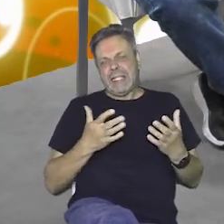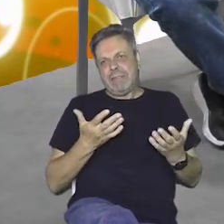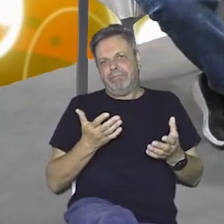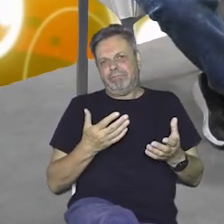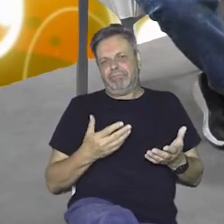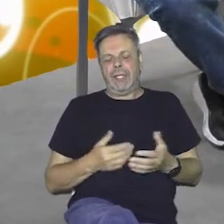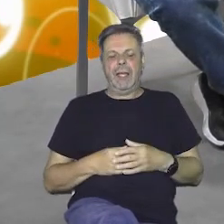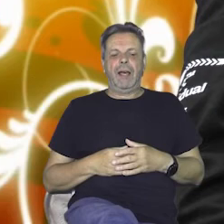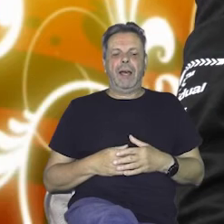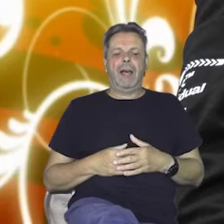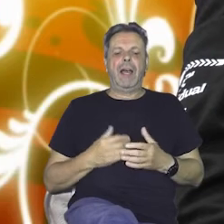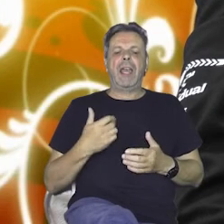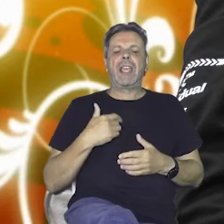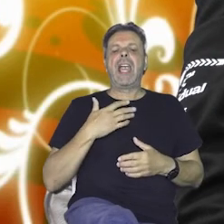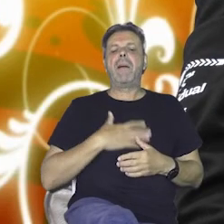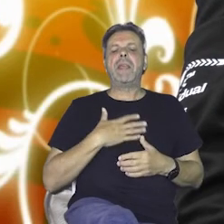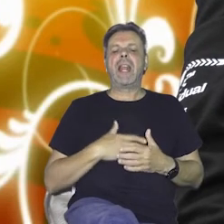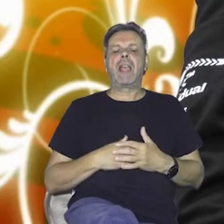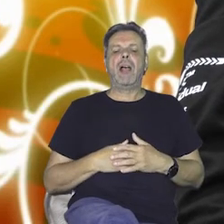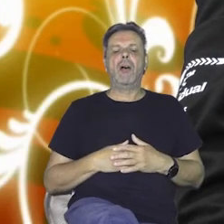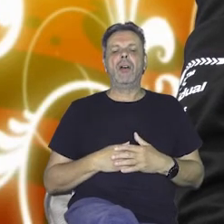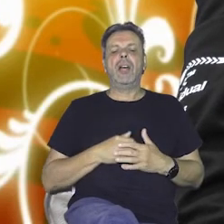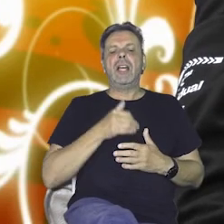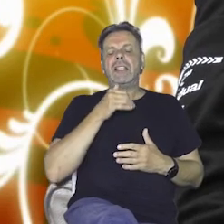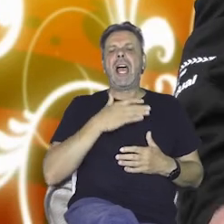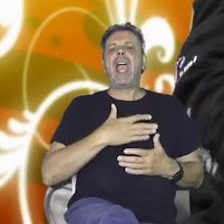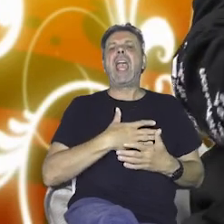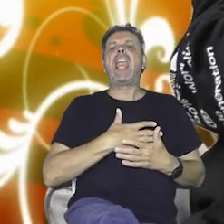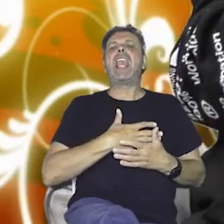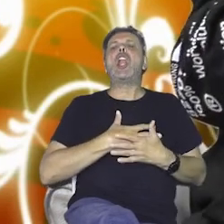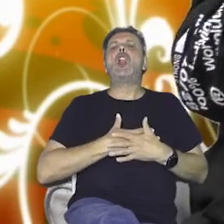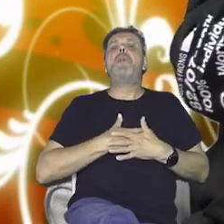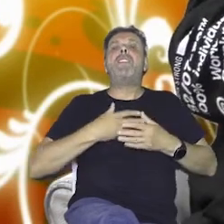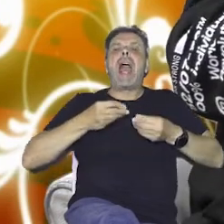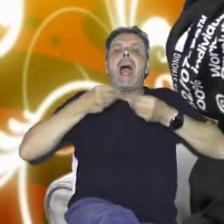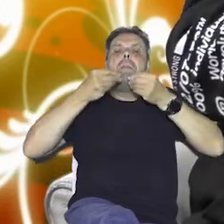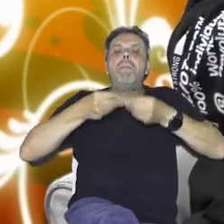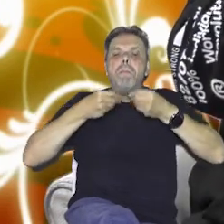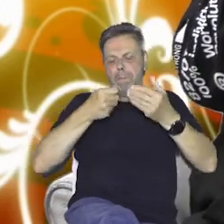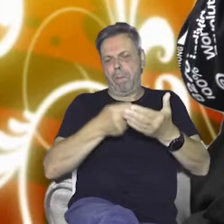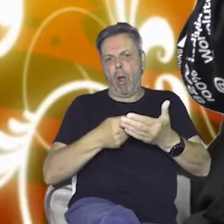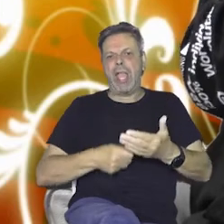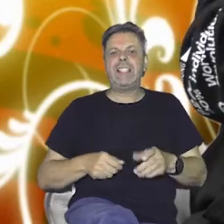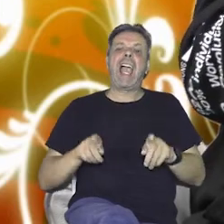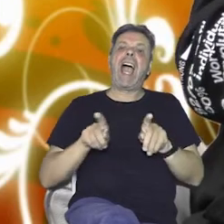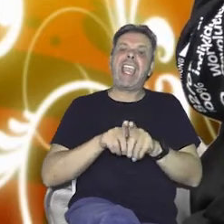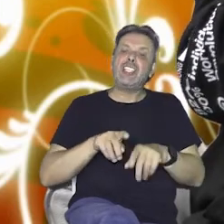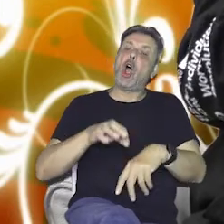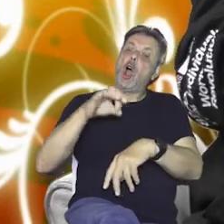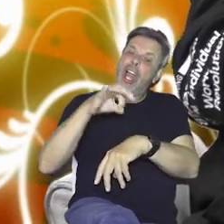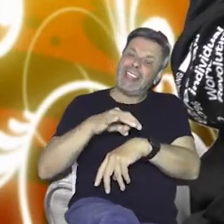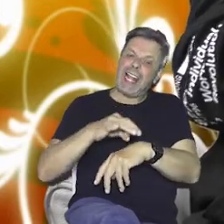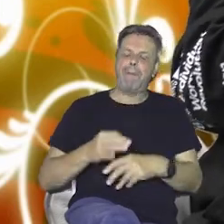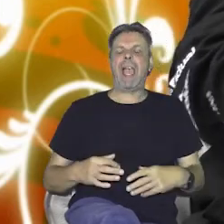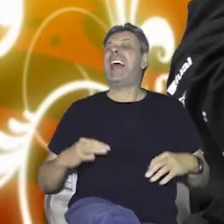A ja bih rekao da je i ljubavna poezija na neki način neka terapija,